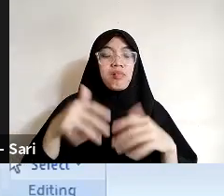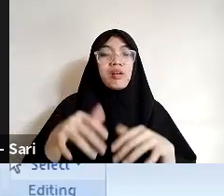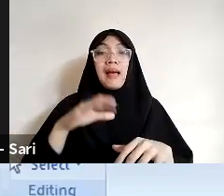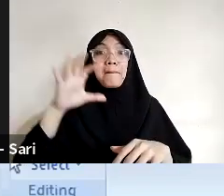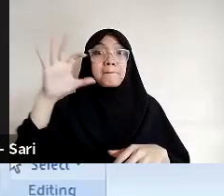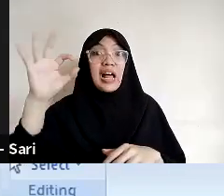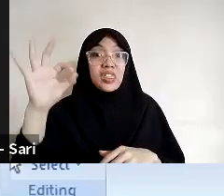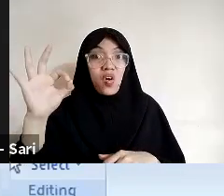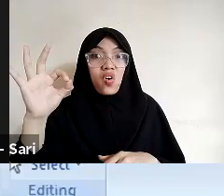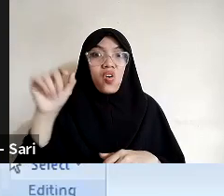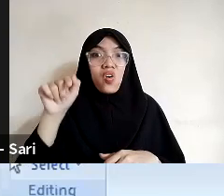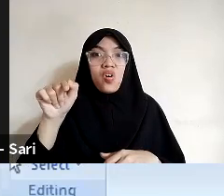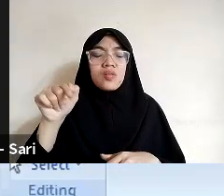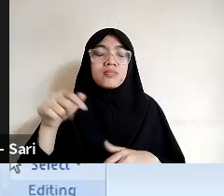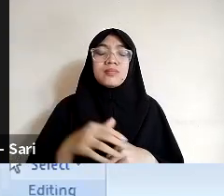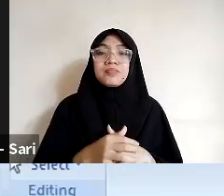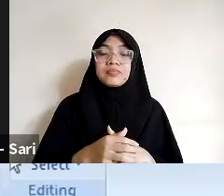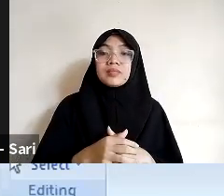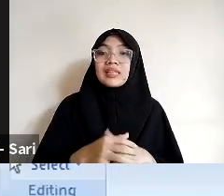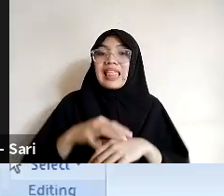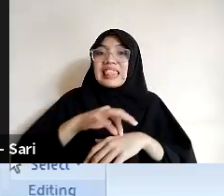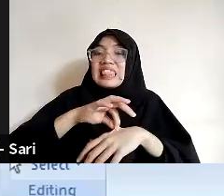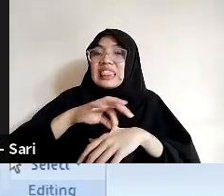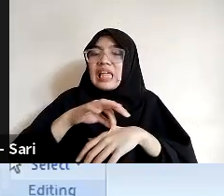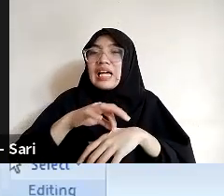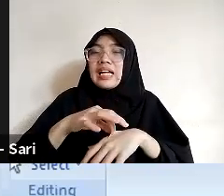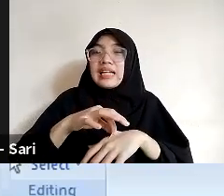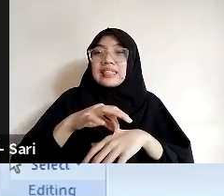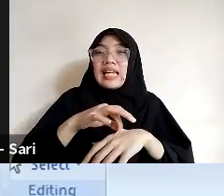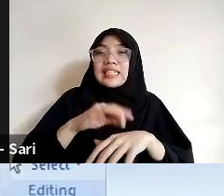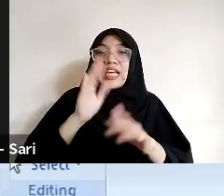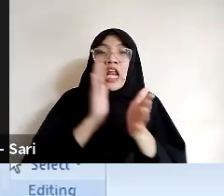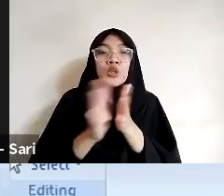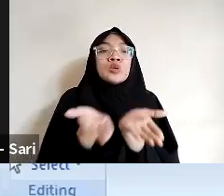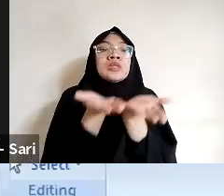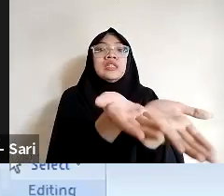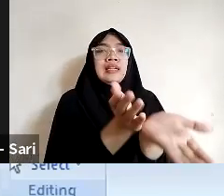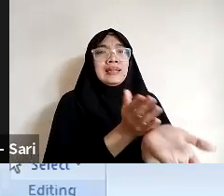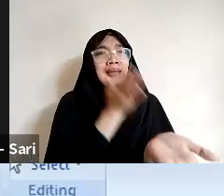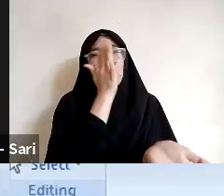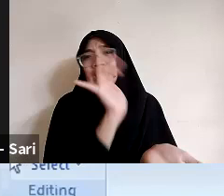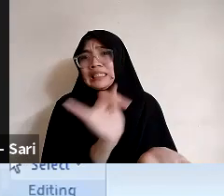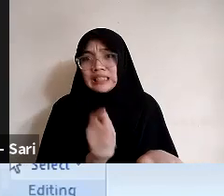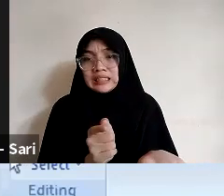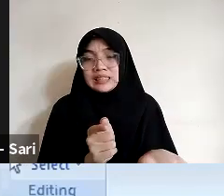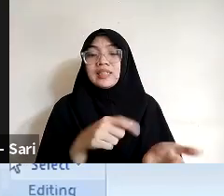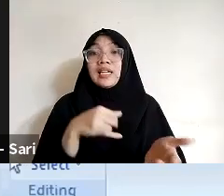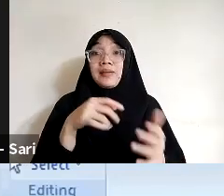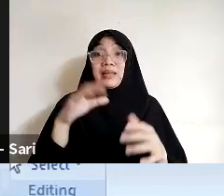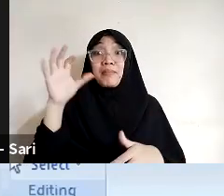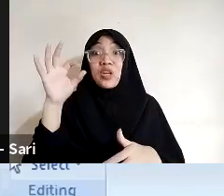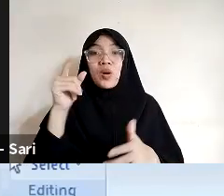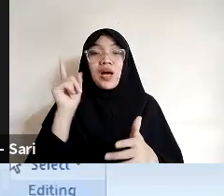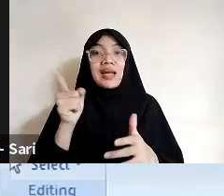hanya daging yang disajikan begitu. Tetapi di dalam bakso ada